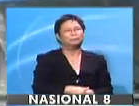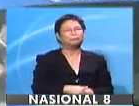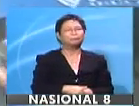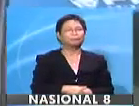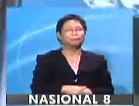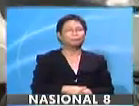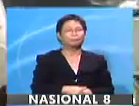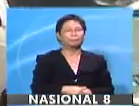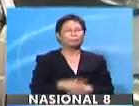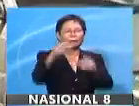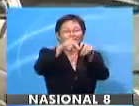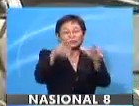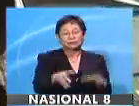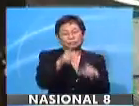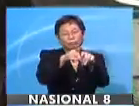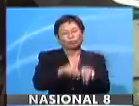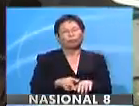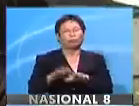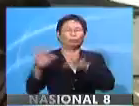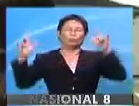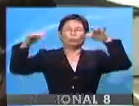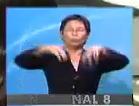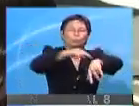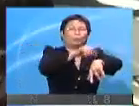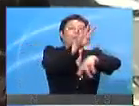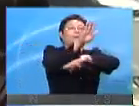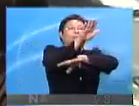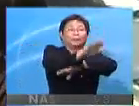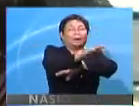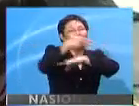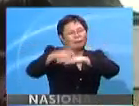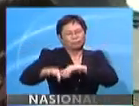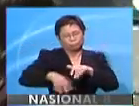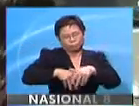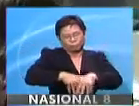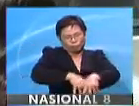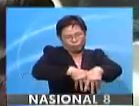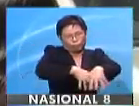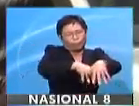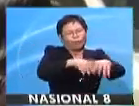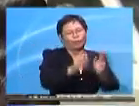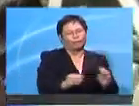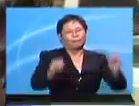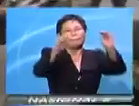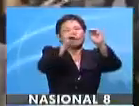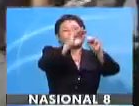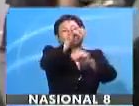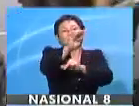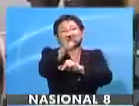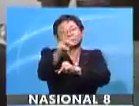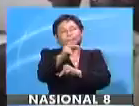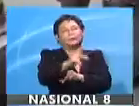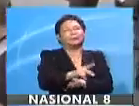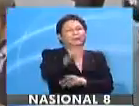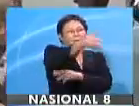sambutan peserta perhimpunan mula berkumpul pada pukul 4 petang setelah bergerak dari Masjid Jamik dataran Merdeka serta